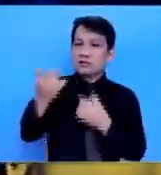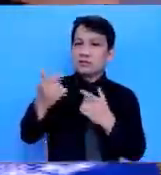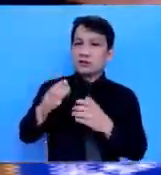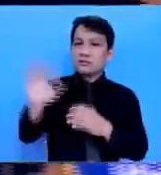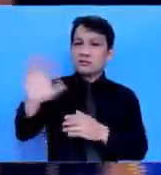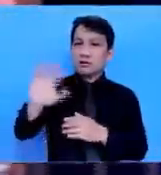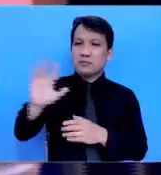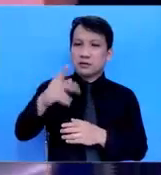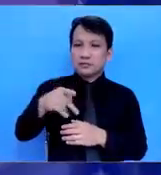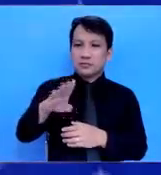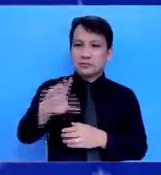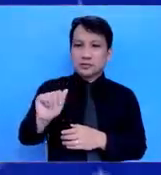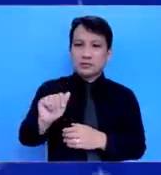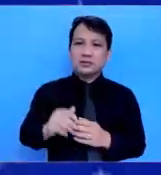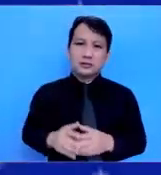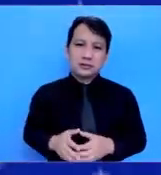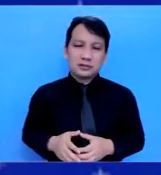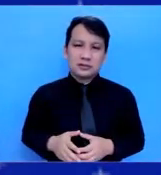PBA.